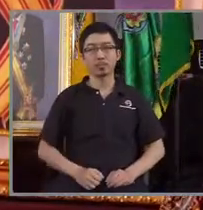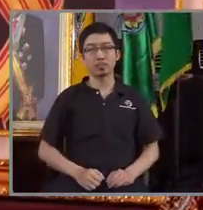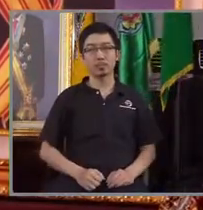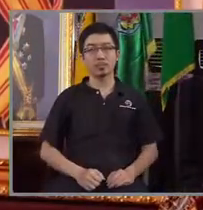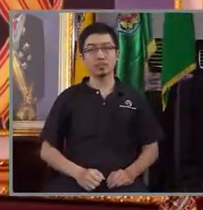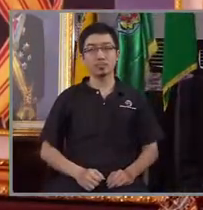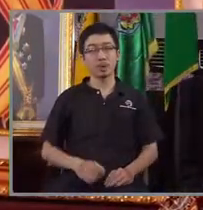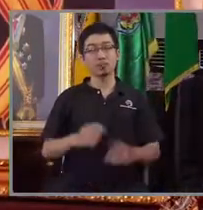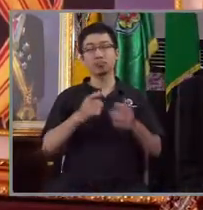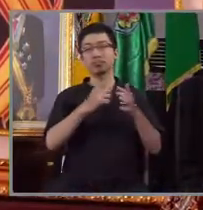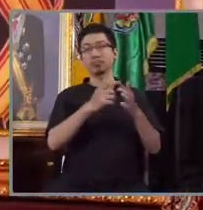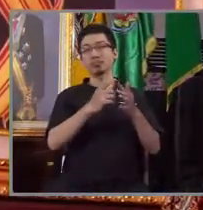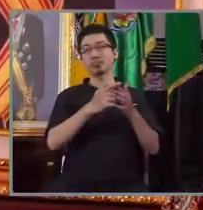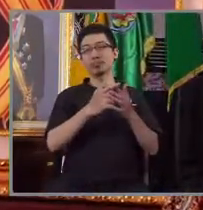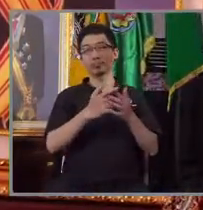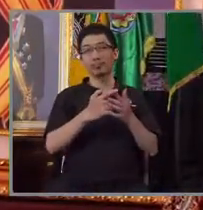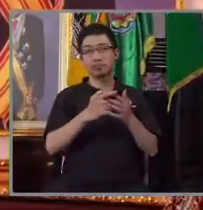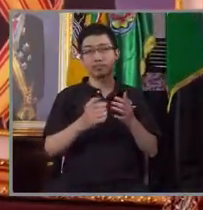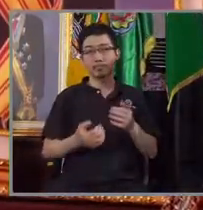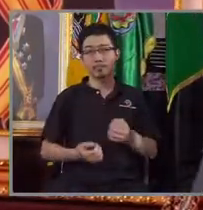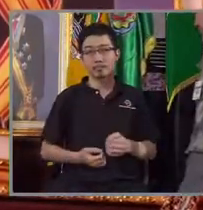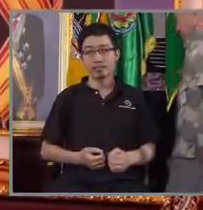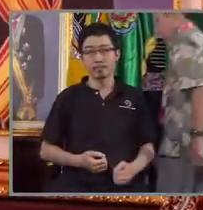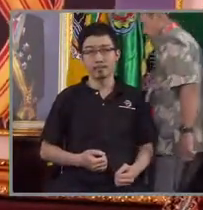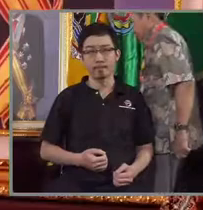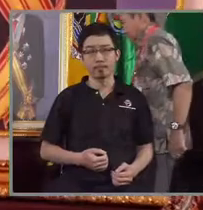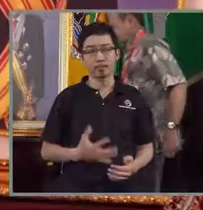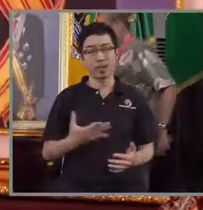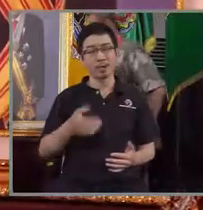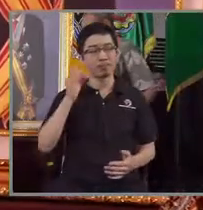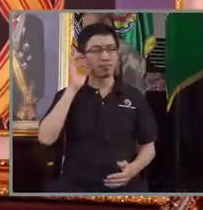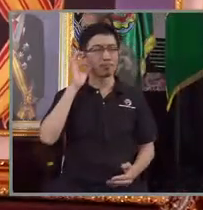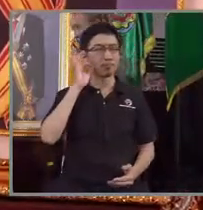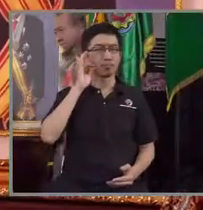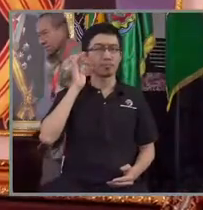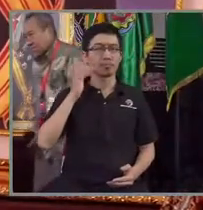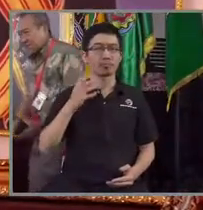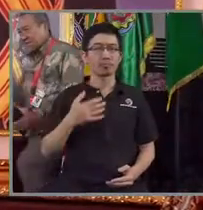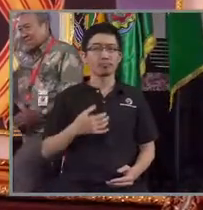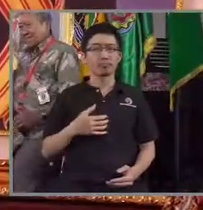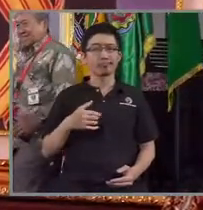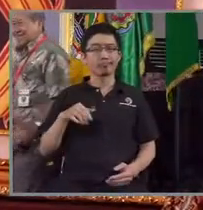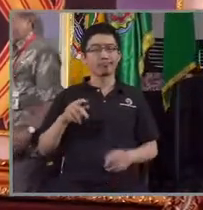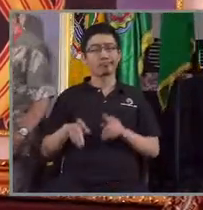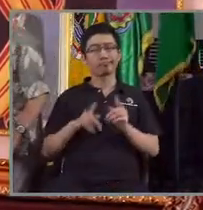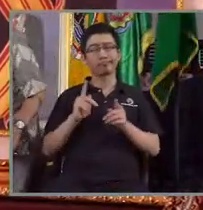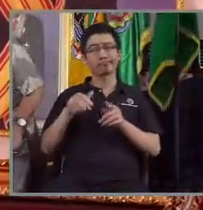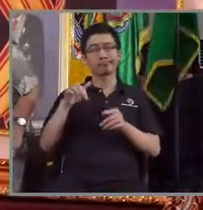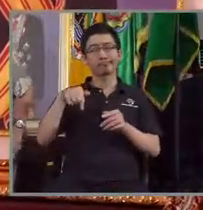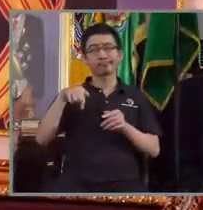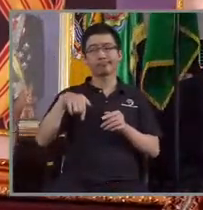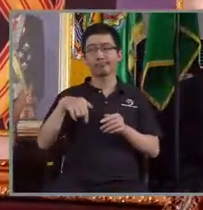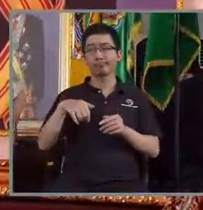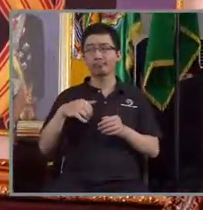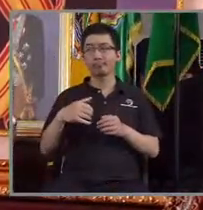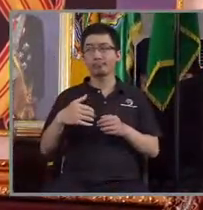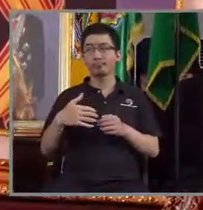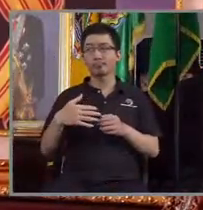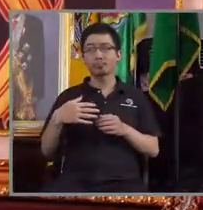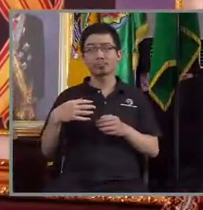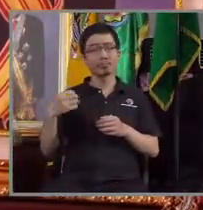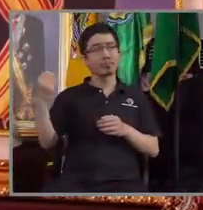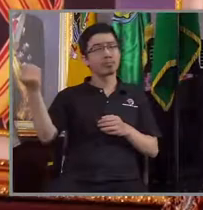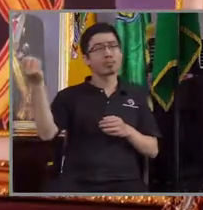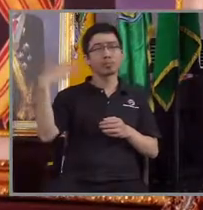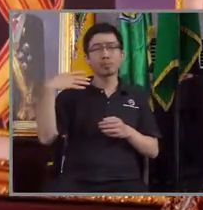pertama adalah sebelumnya mohon maaf jika masih belum merespon